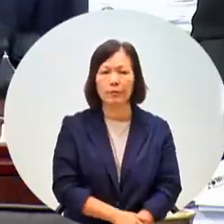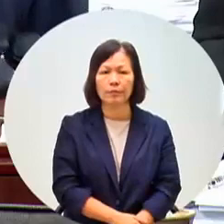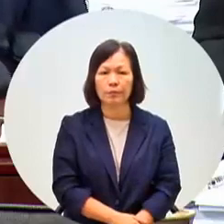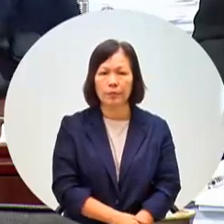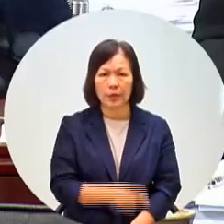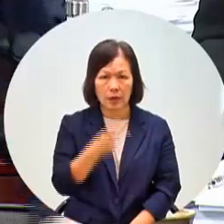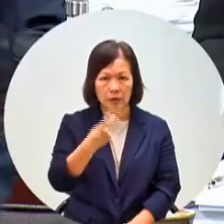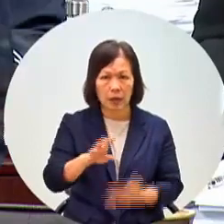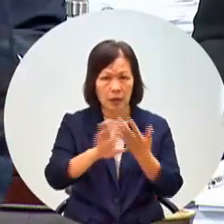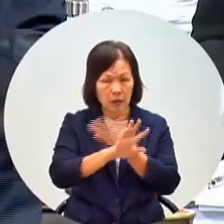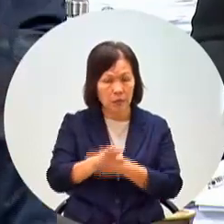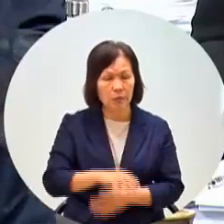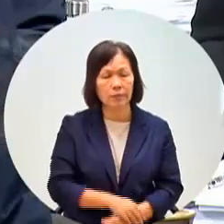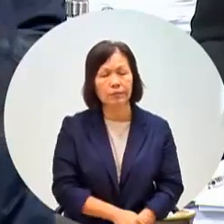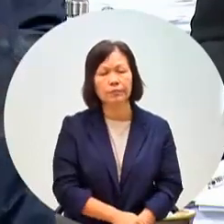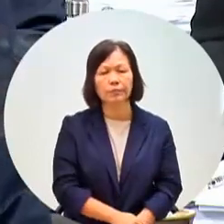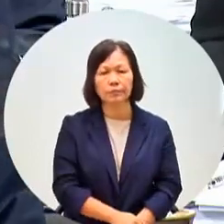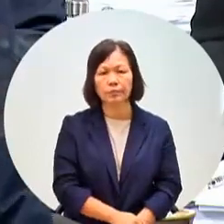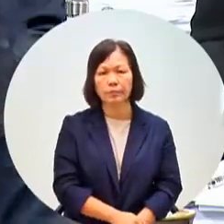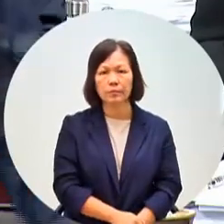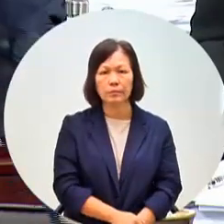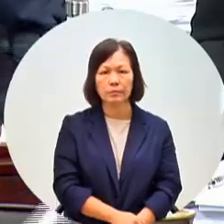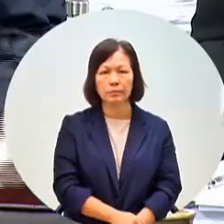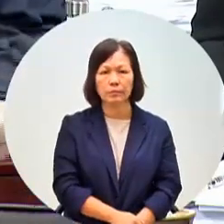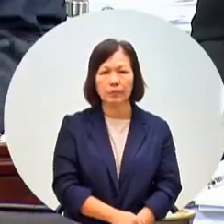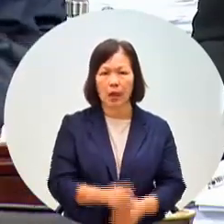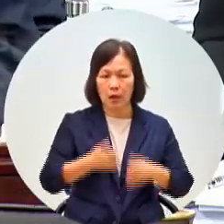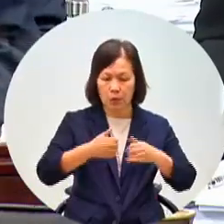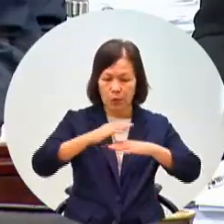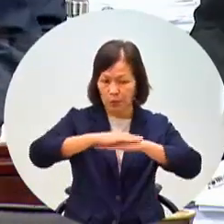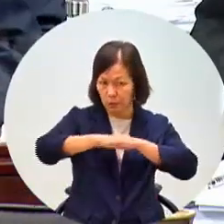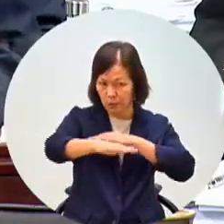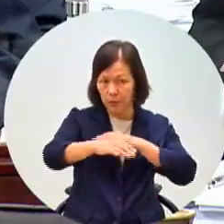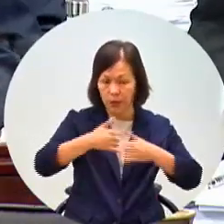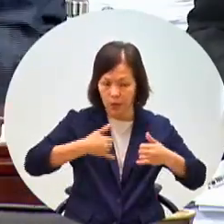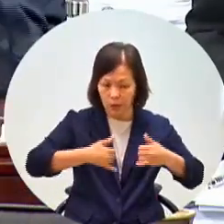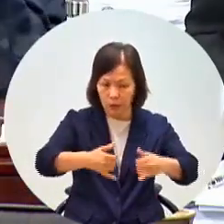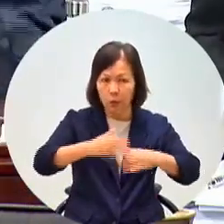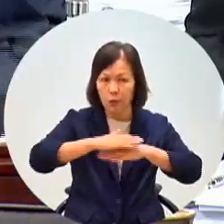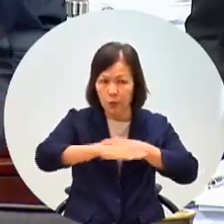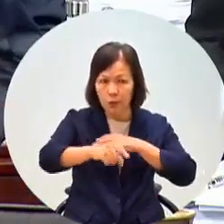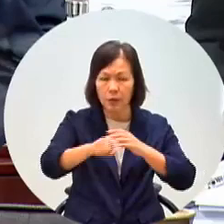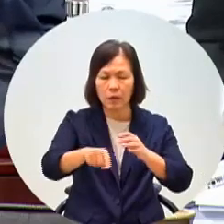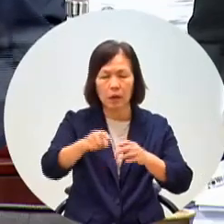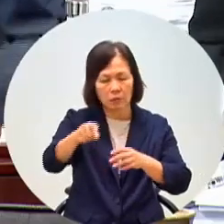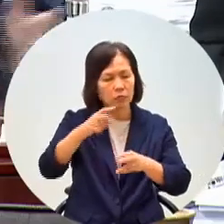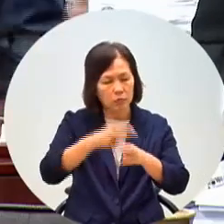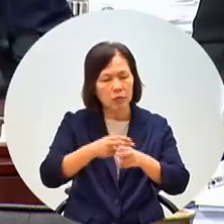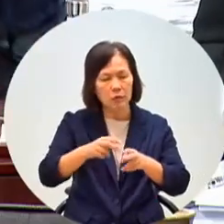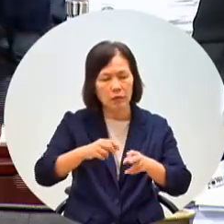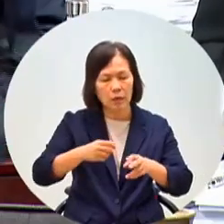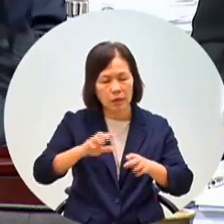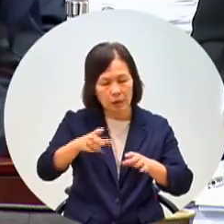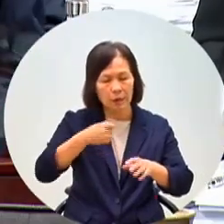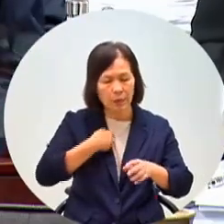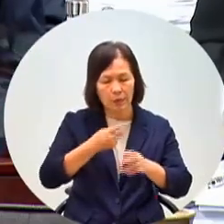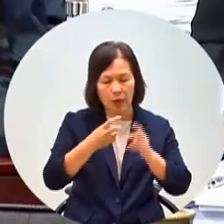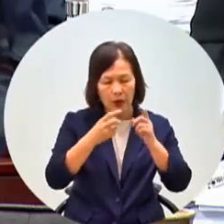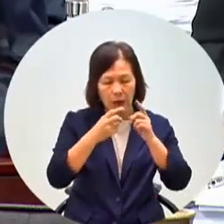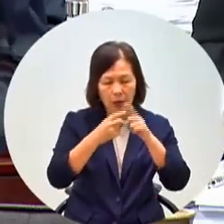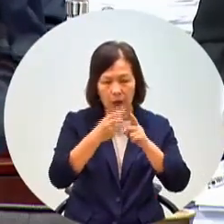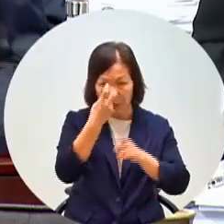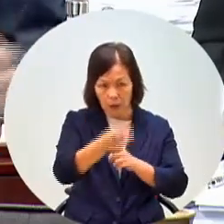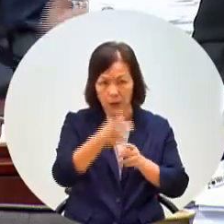另外就是这个路平啦吼。哦路平，我相信讲李议员，你也会看几啊条路啦，